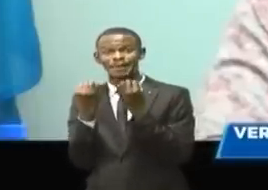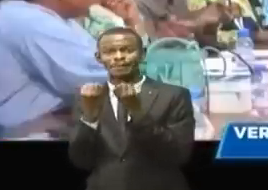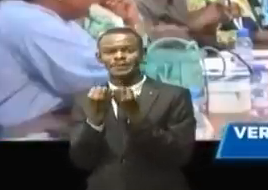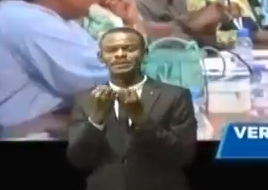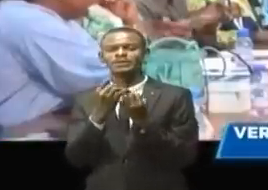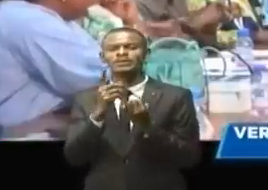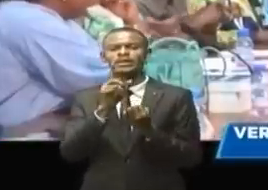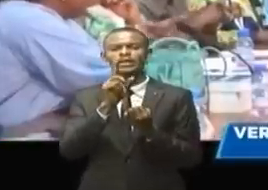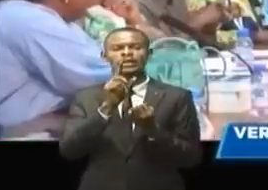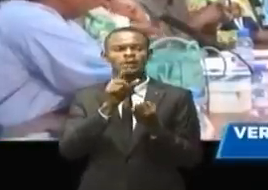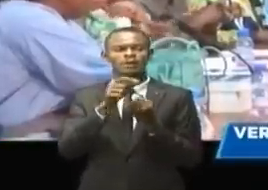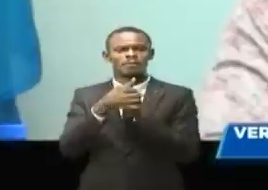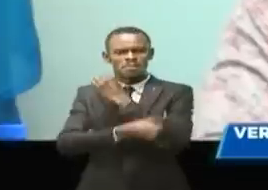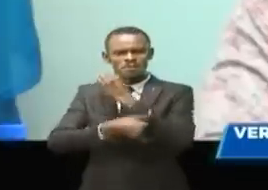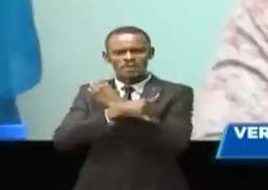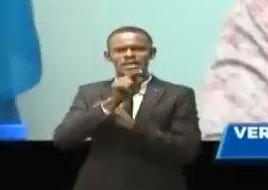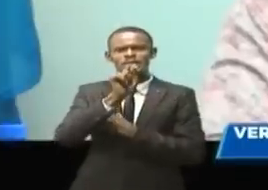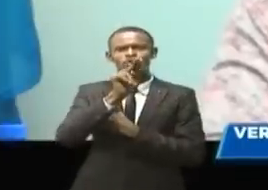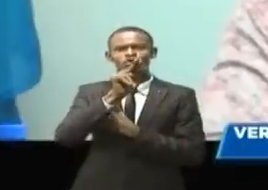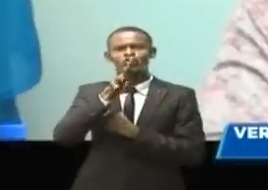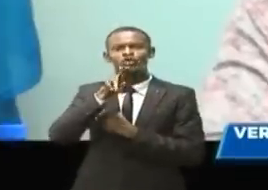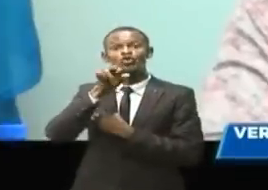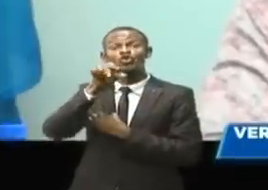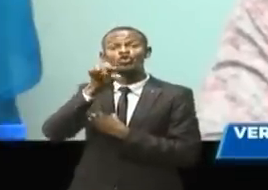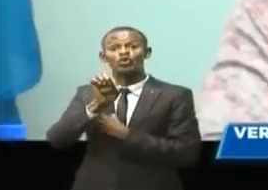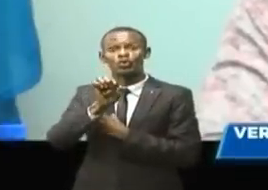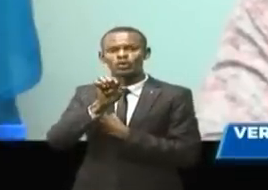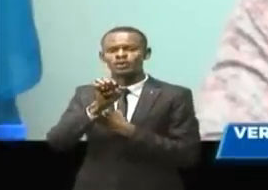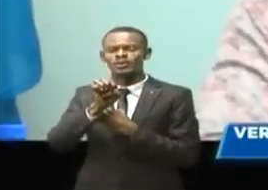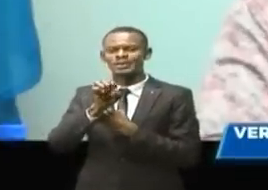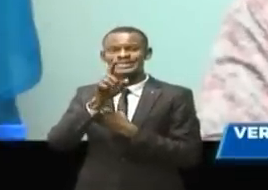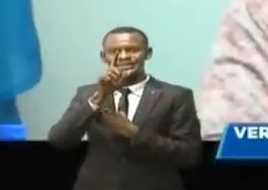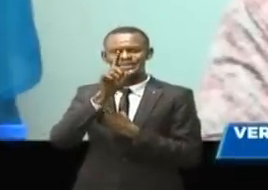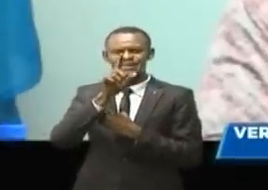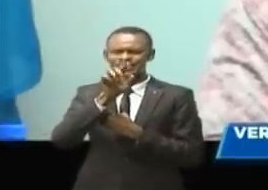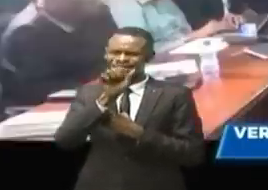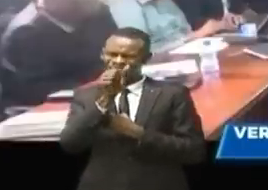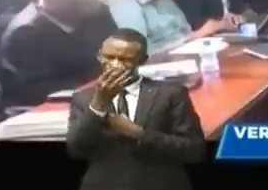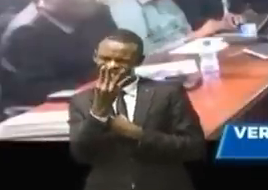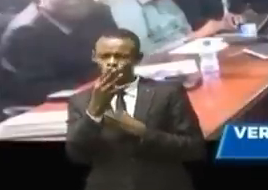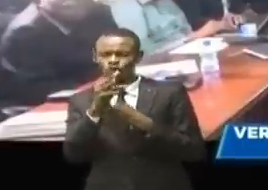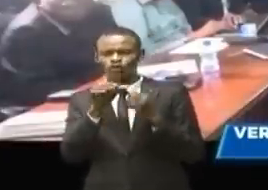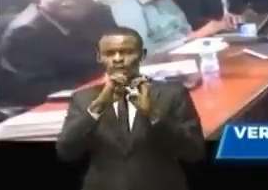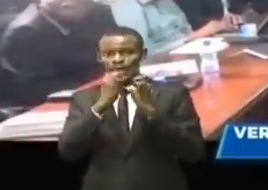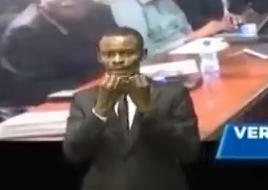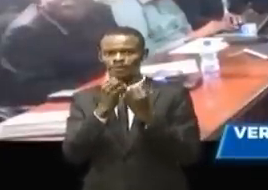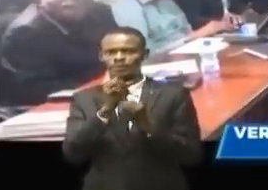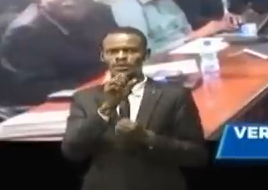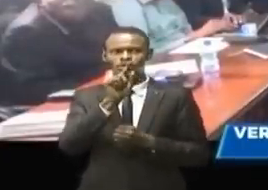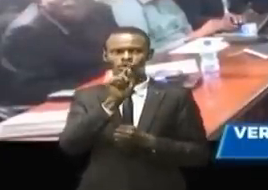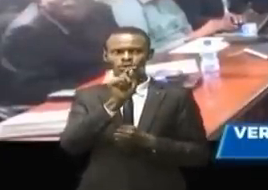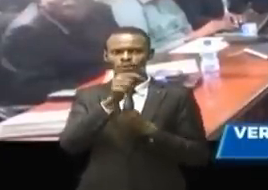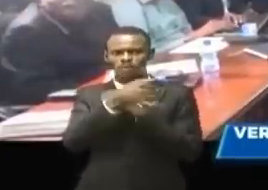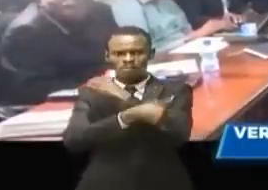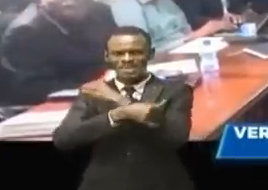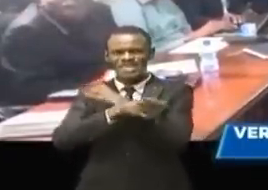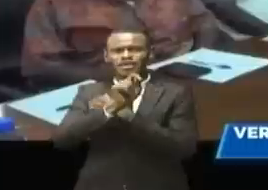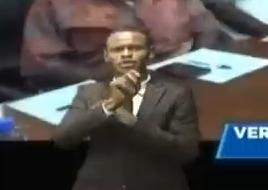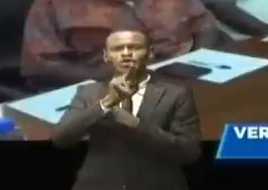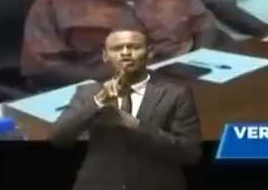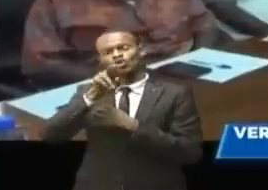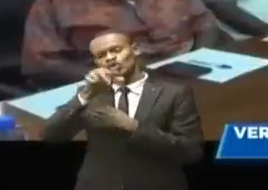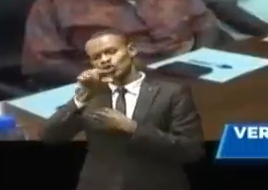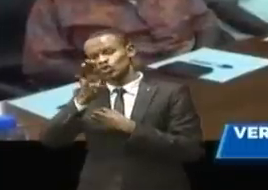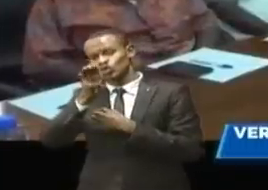dans différents secteurs, a été organisée par le ministre de Transport et Voies des Communications et des Enclavements en présence